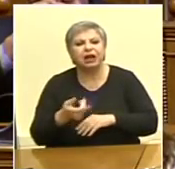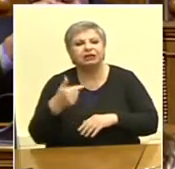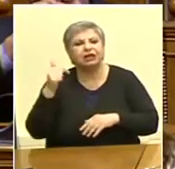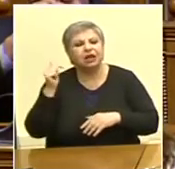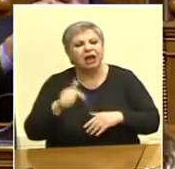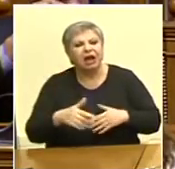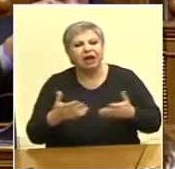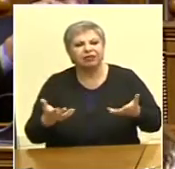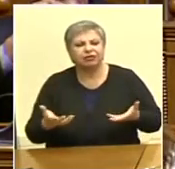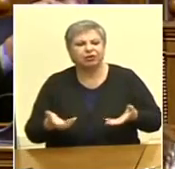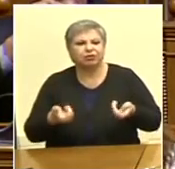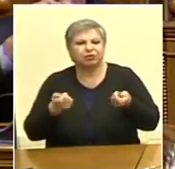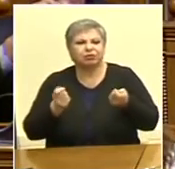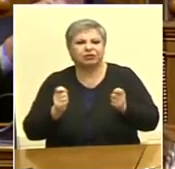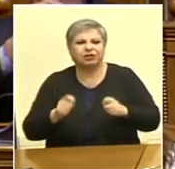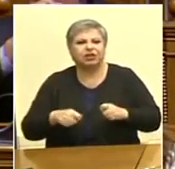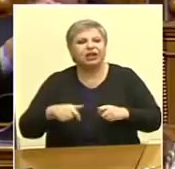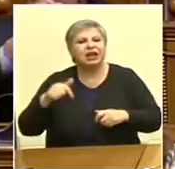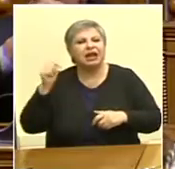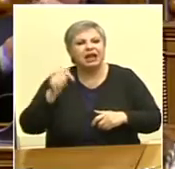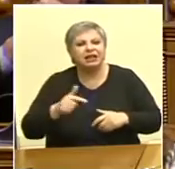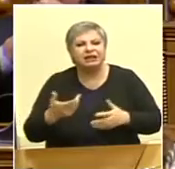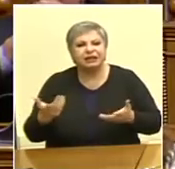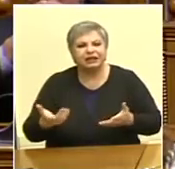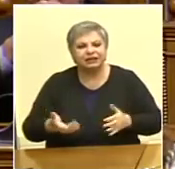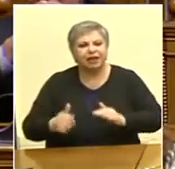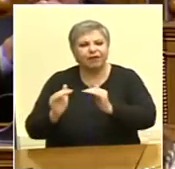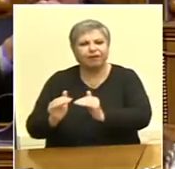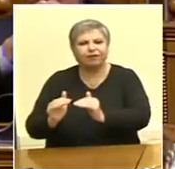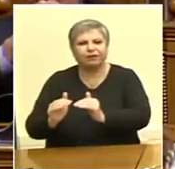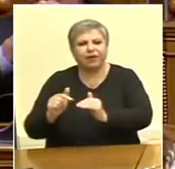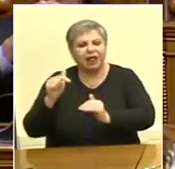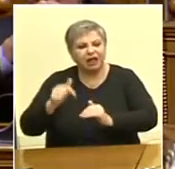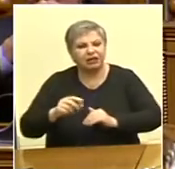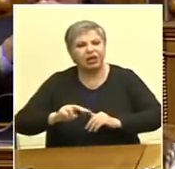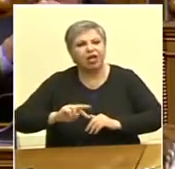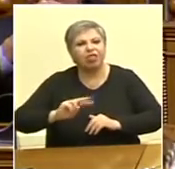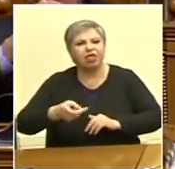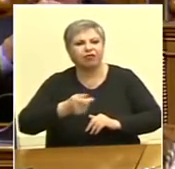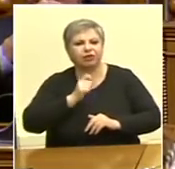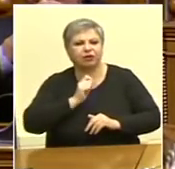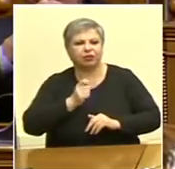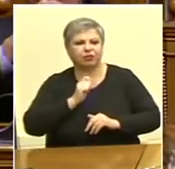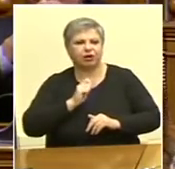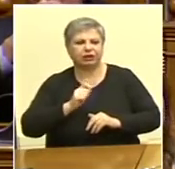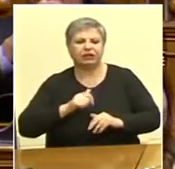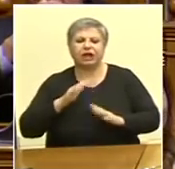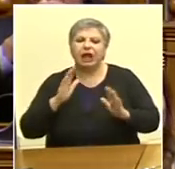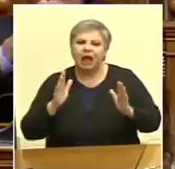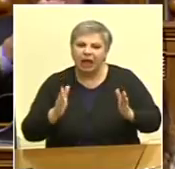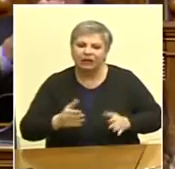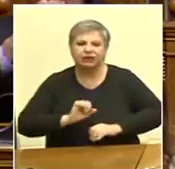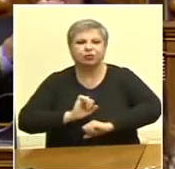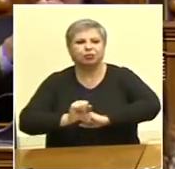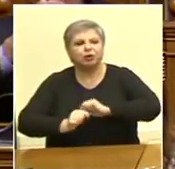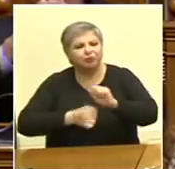μείνετε. Δεν πρόκειται να απολυθείτε, διότι ο ελληνικός λαός σας έχει καταδικασμένους στη θέση της αξιωματικής αντιπολίτευσης. Όσο και να μετράτε τις